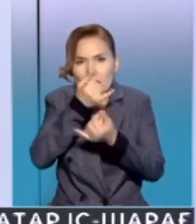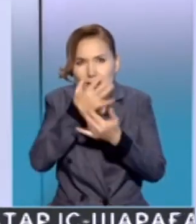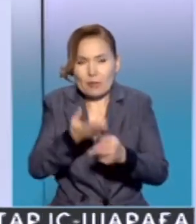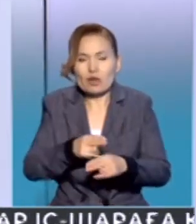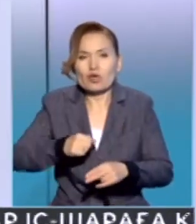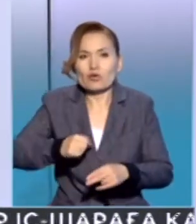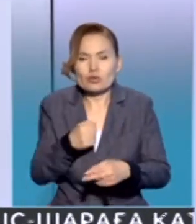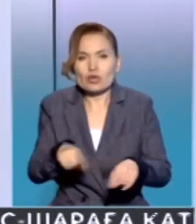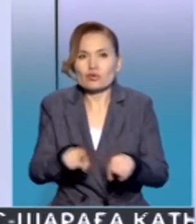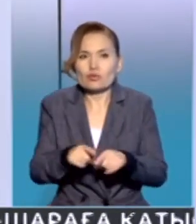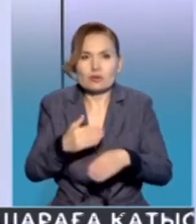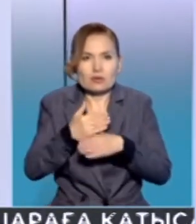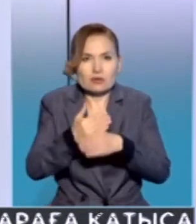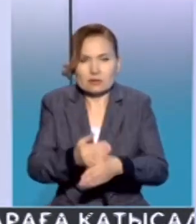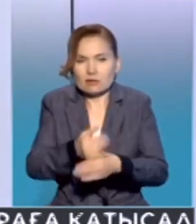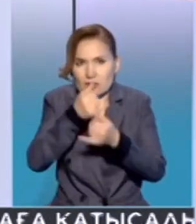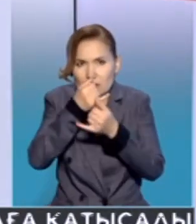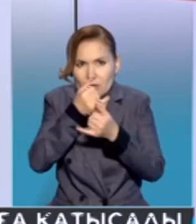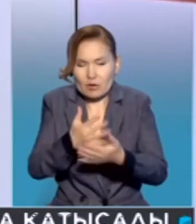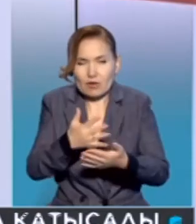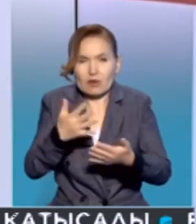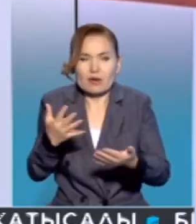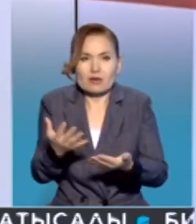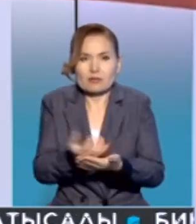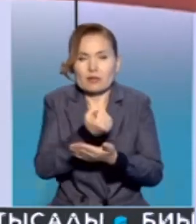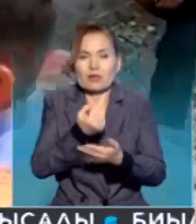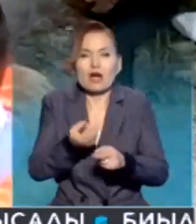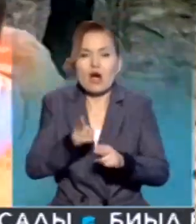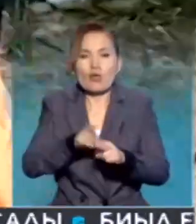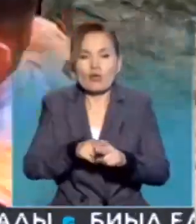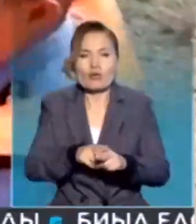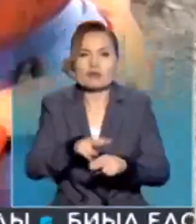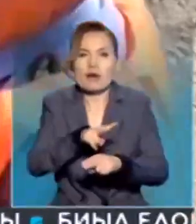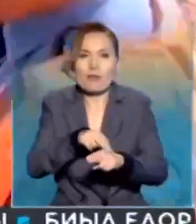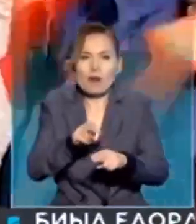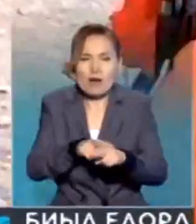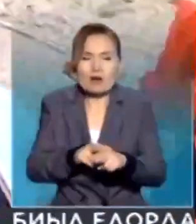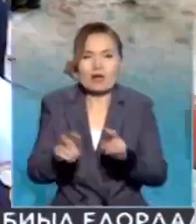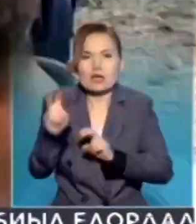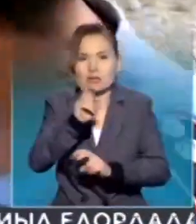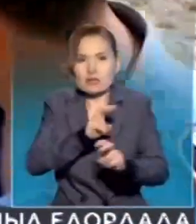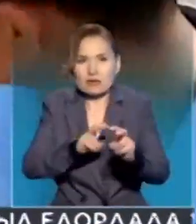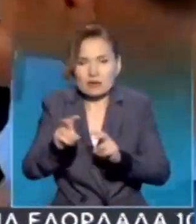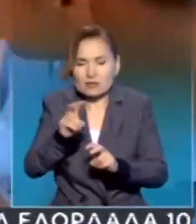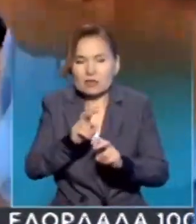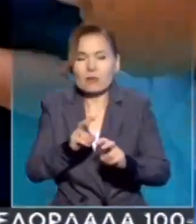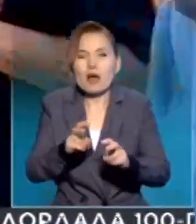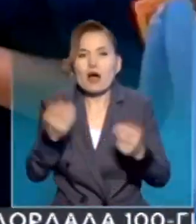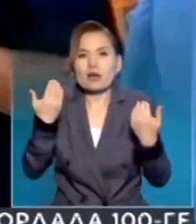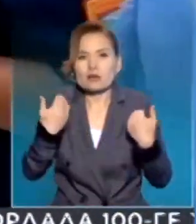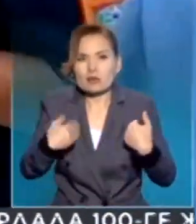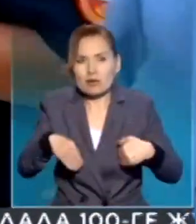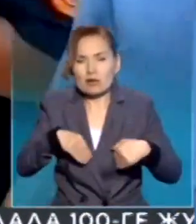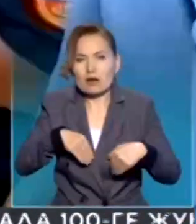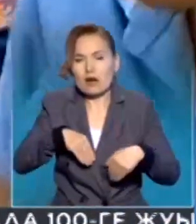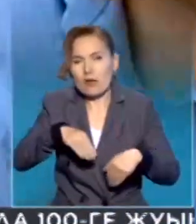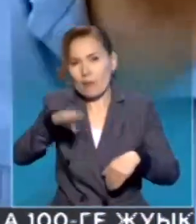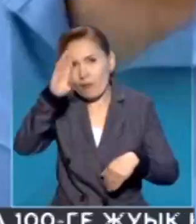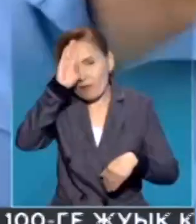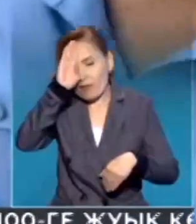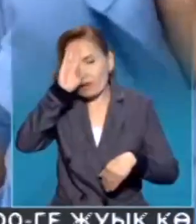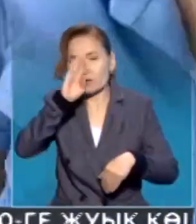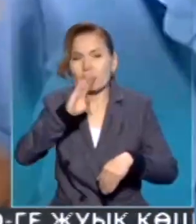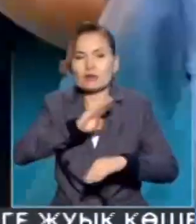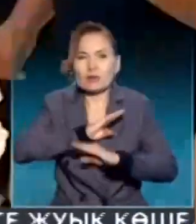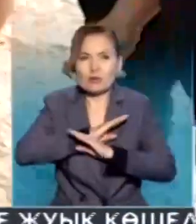алмапты. Шақырту бойынша жедел жеткен құтқарушылар жасағы оның денесін іздеп табуға біраз уақыт жұмсады. Карьер жұмысын тоқтатқанына